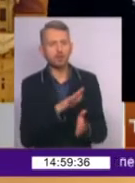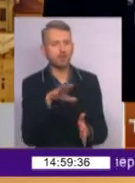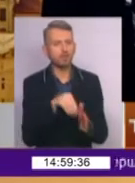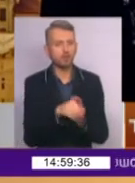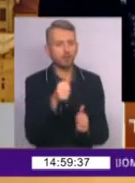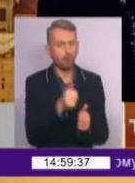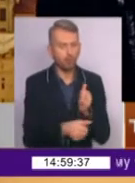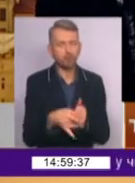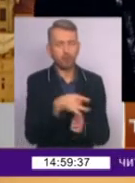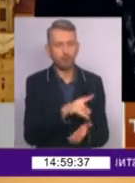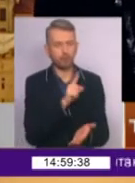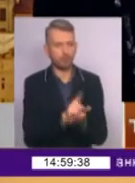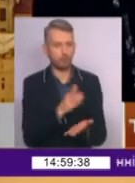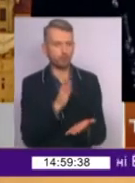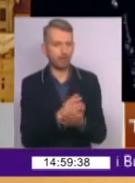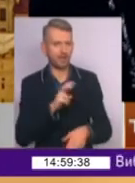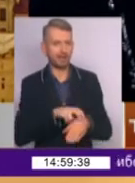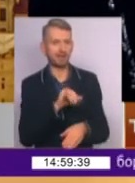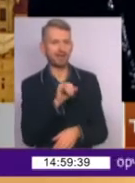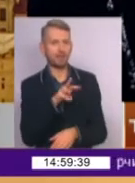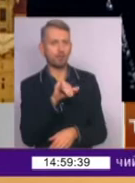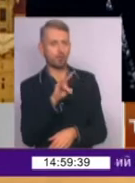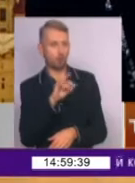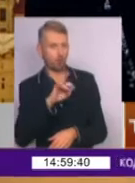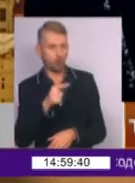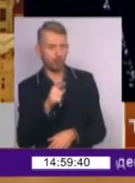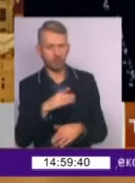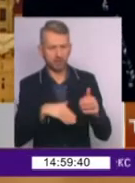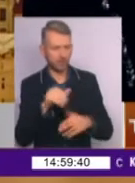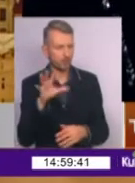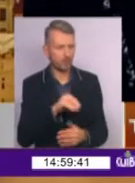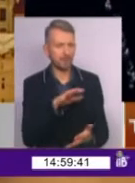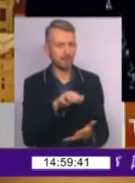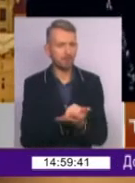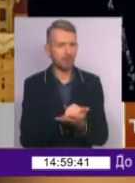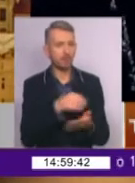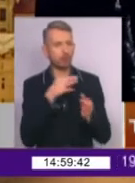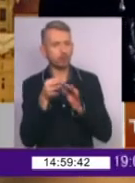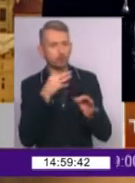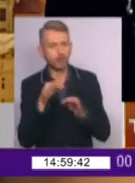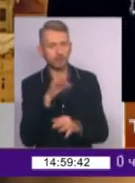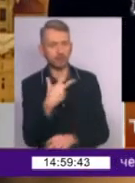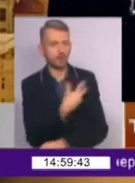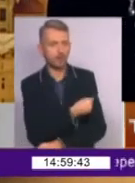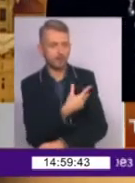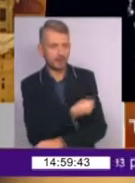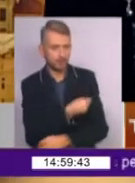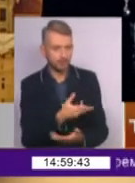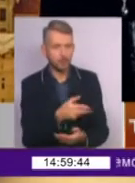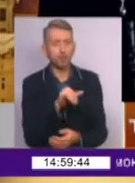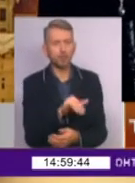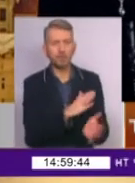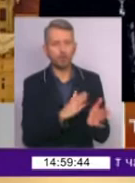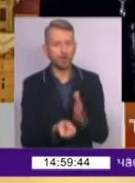кожному районі обов'язково є імунолог, можна до нього звернутися. Вони практично всі займаються консультуванням з приводу вакцинопрофілактики, і в них